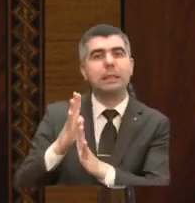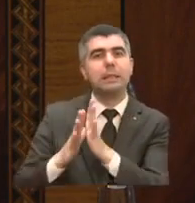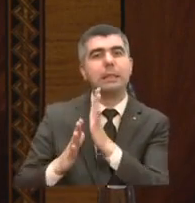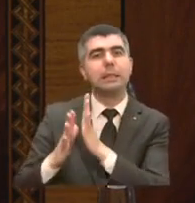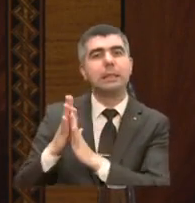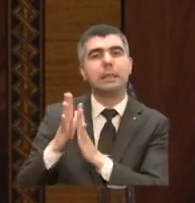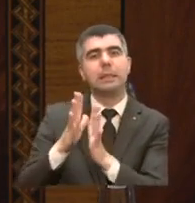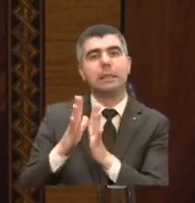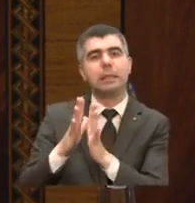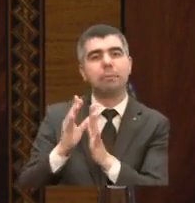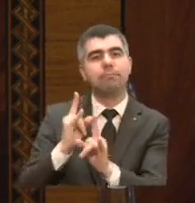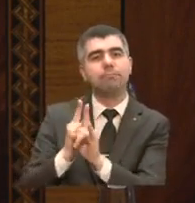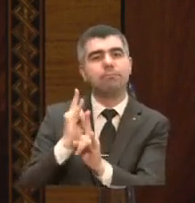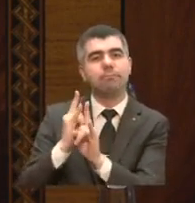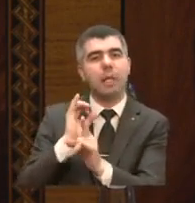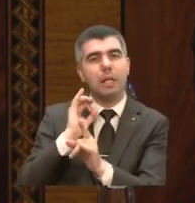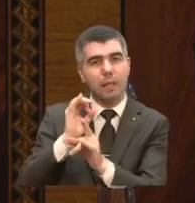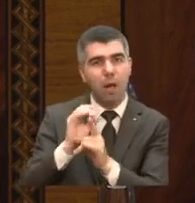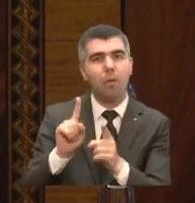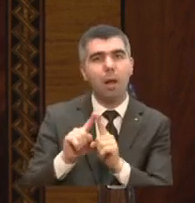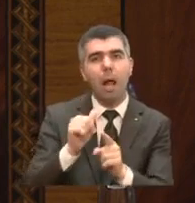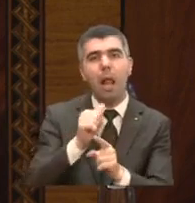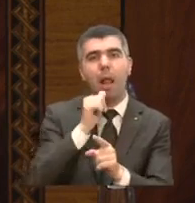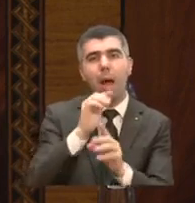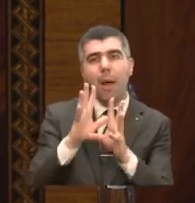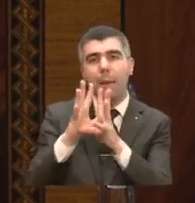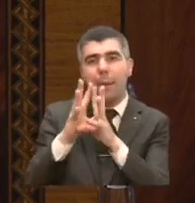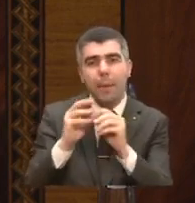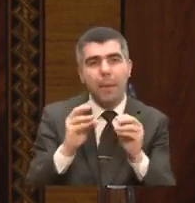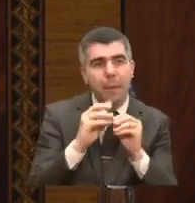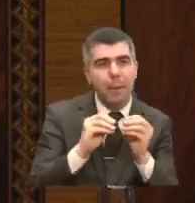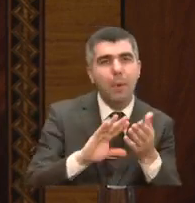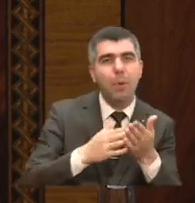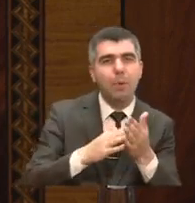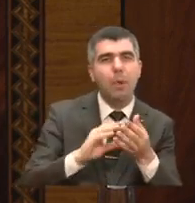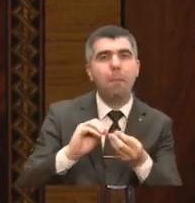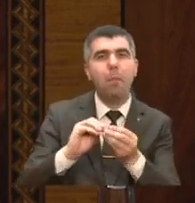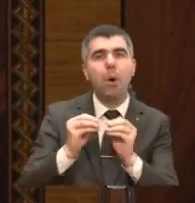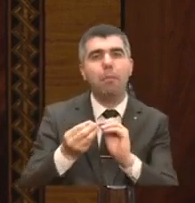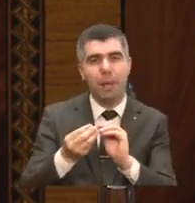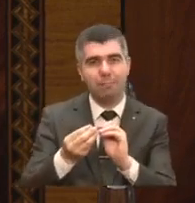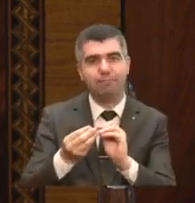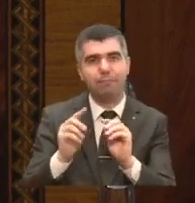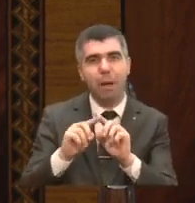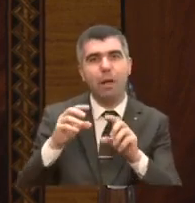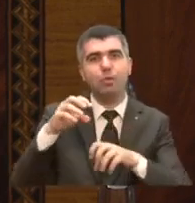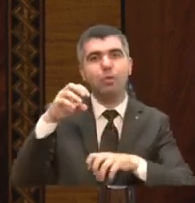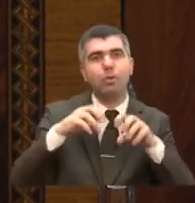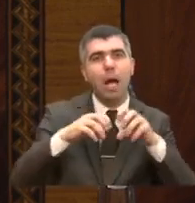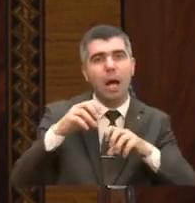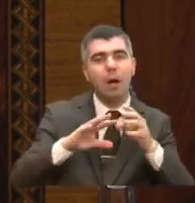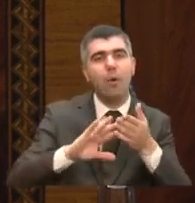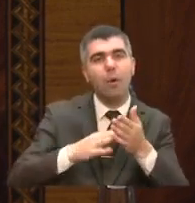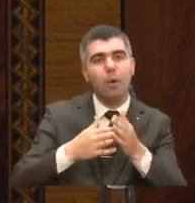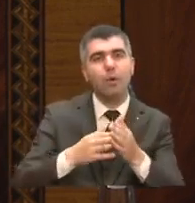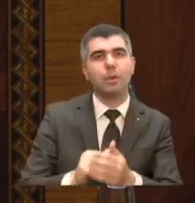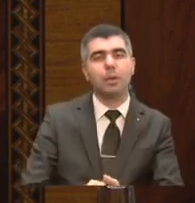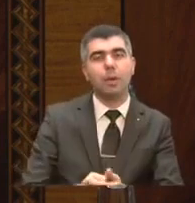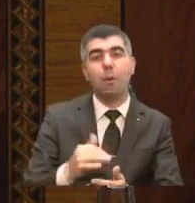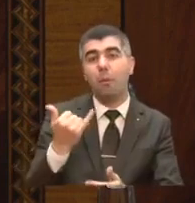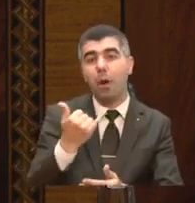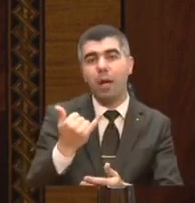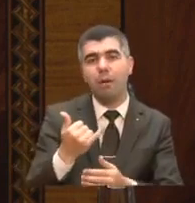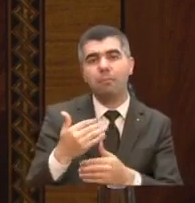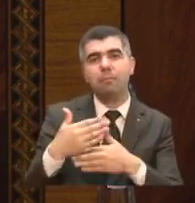المناطق إلى النقص في المياه وفي بعض الاضطرابات المتفاوتة في التزود بالماء الشروب خاصة خلال فصل